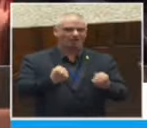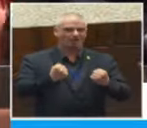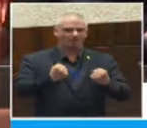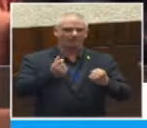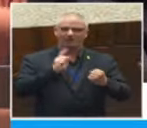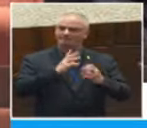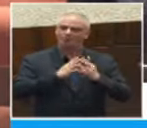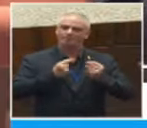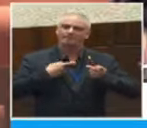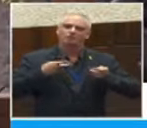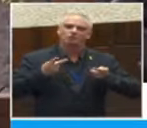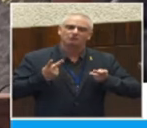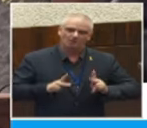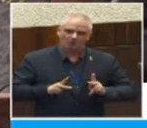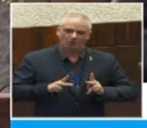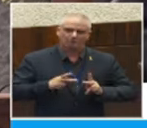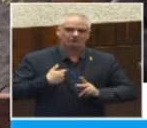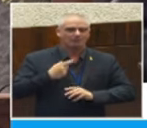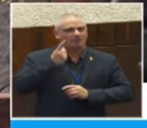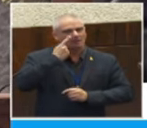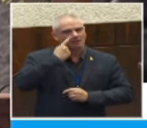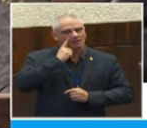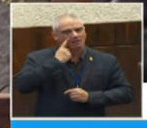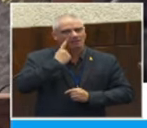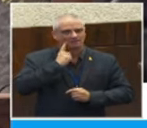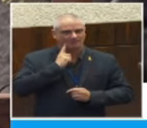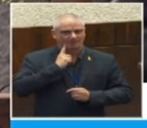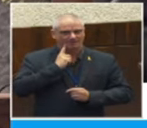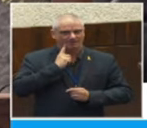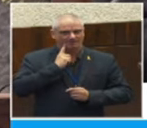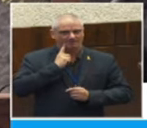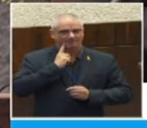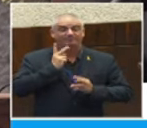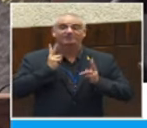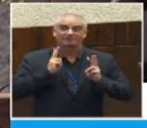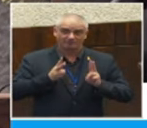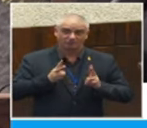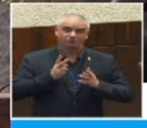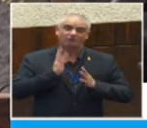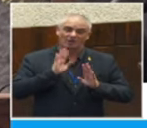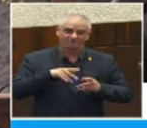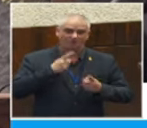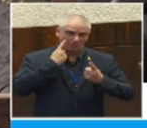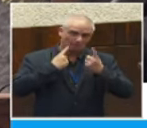היכולת להזיל דמעה, ויש אפילו דמעות רבות.